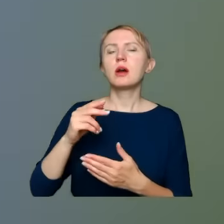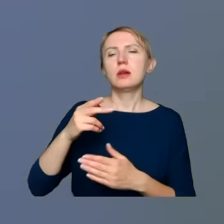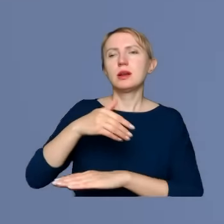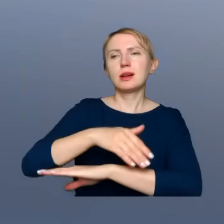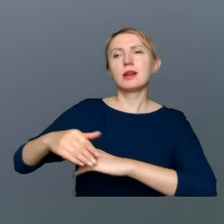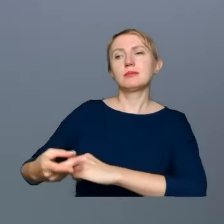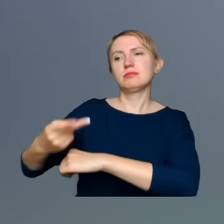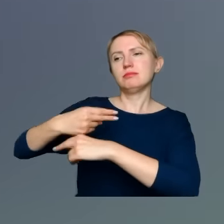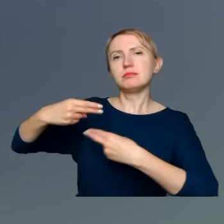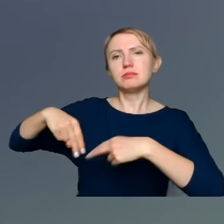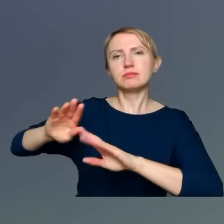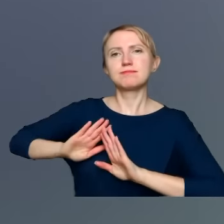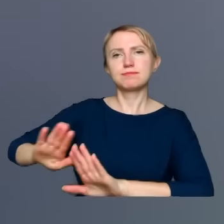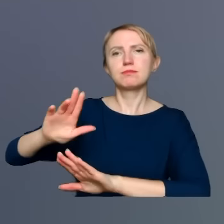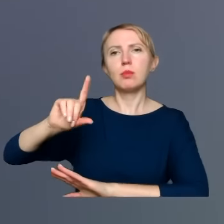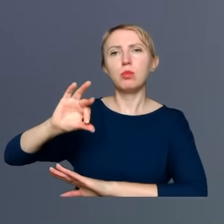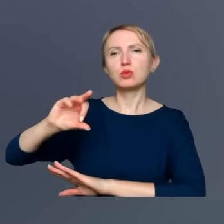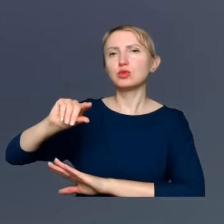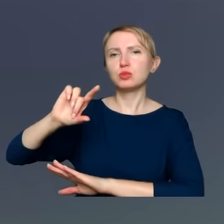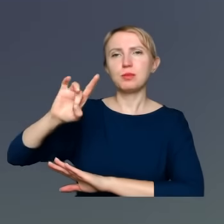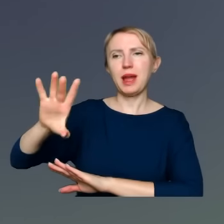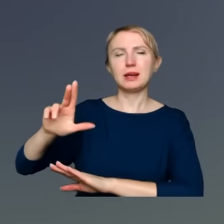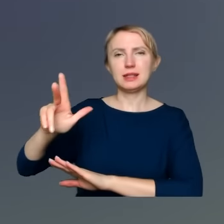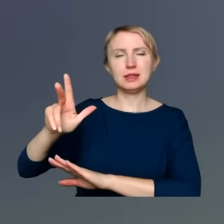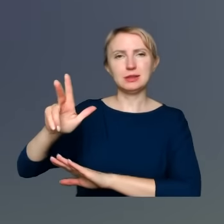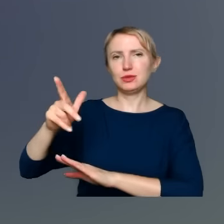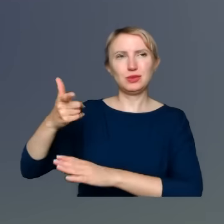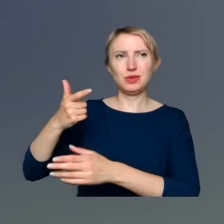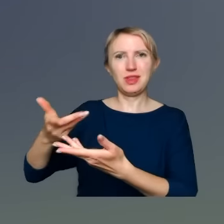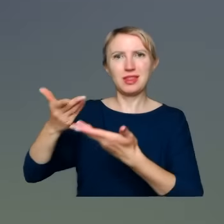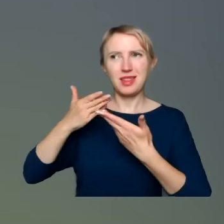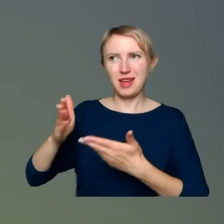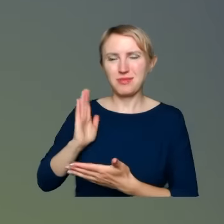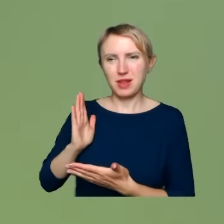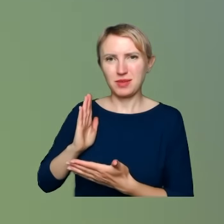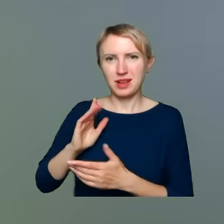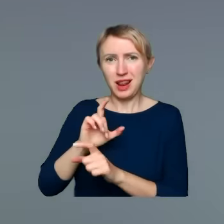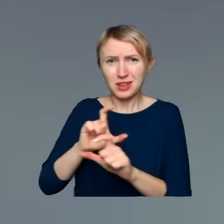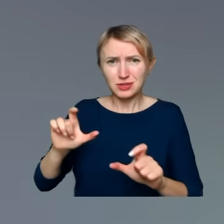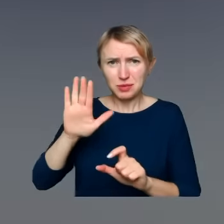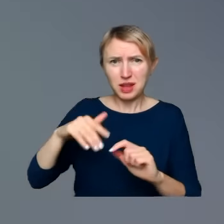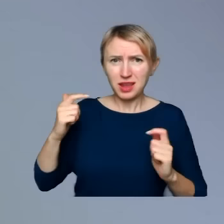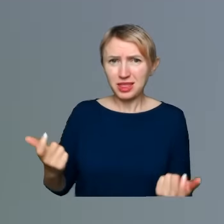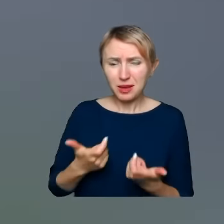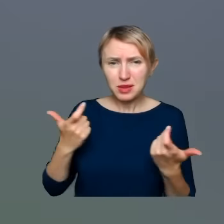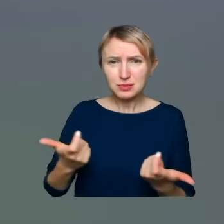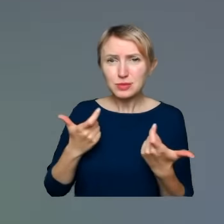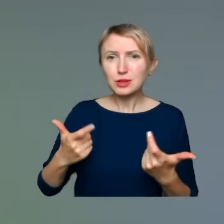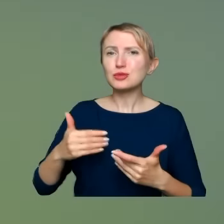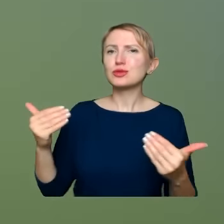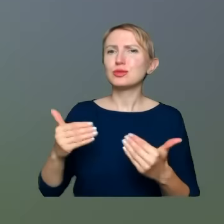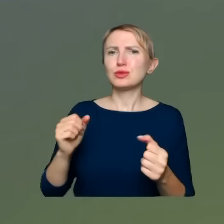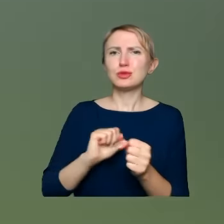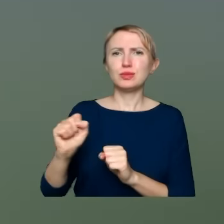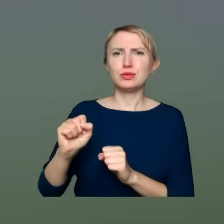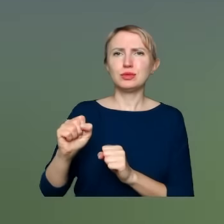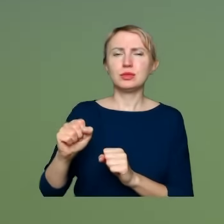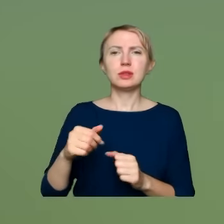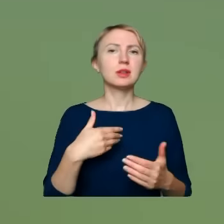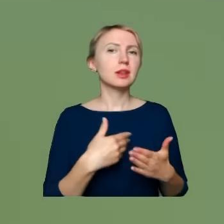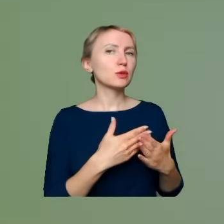żaden sposób zapewnieniu bezpieczeństwa. A nie musimy się przekonywać, że czasy są tak niebezpieczne, że może dojść... No, tym bardziej, że nie